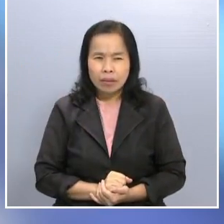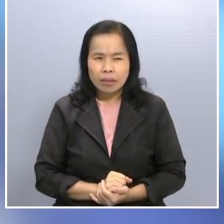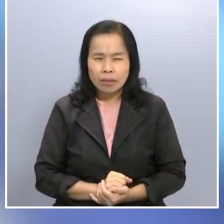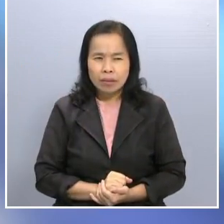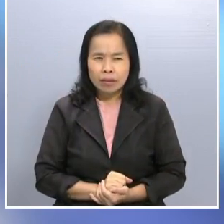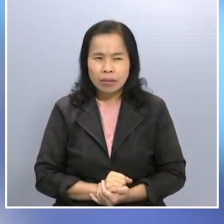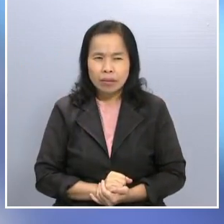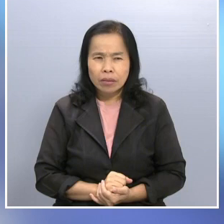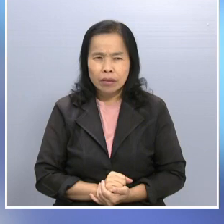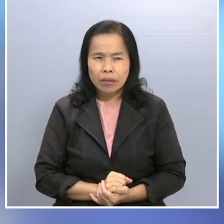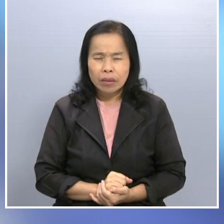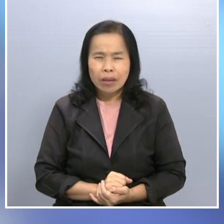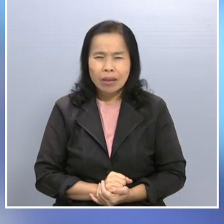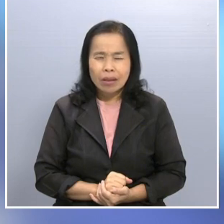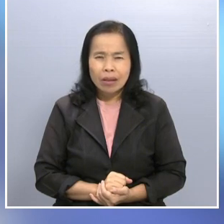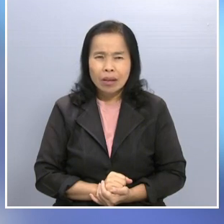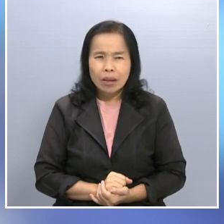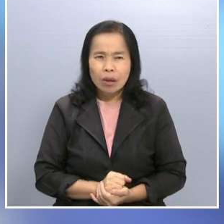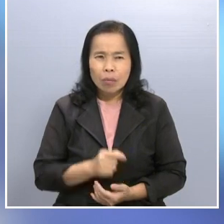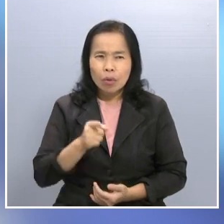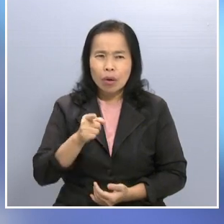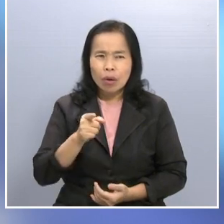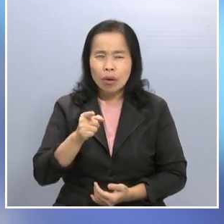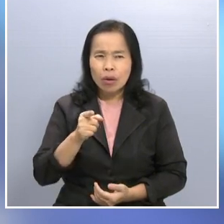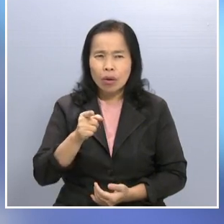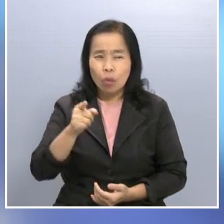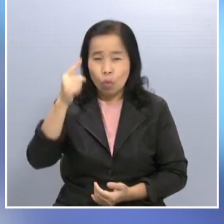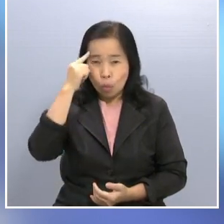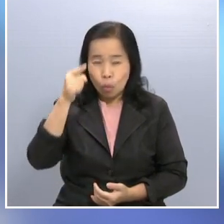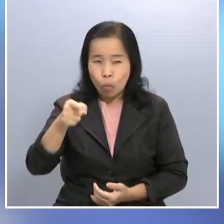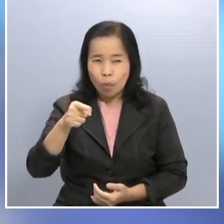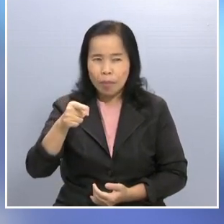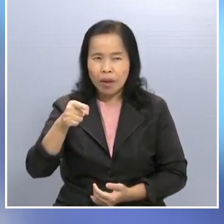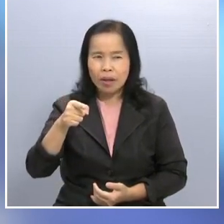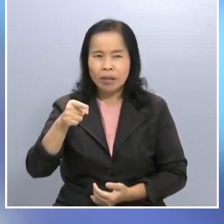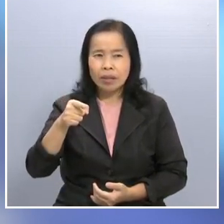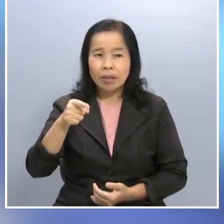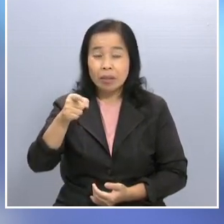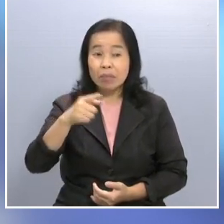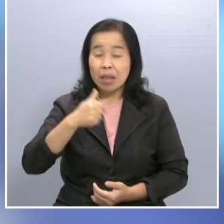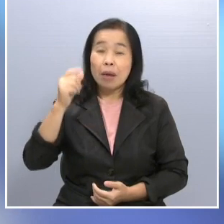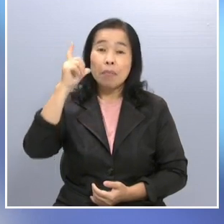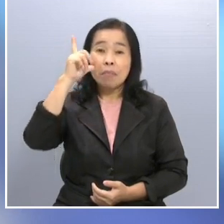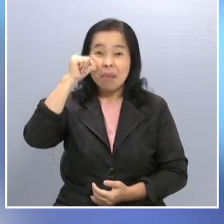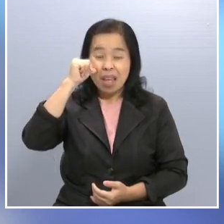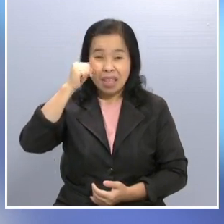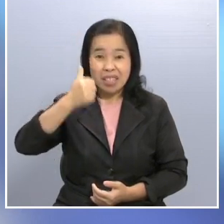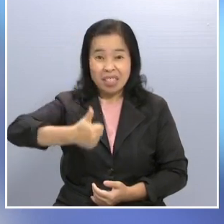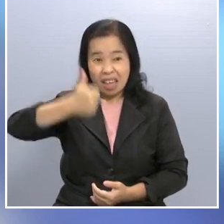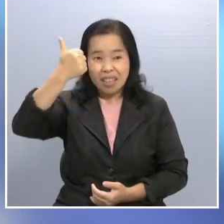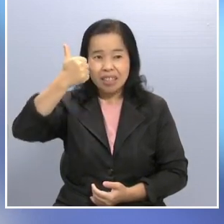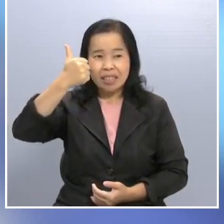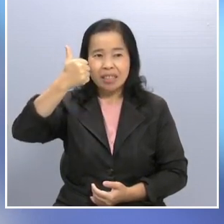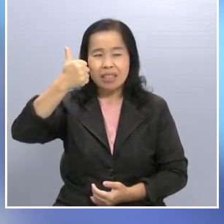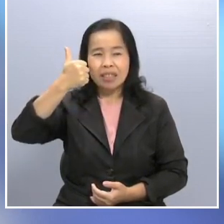ว้กูเล่นกับจริงมึงรู้จักกูน้อยไปหน่อยมึงจะหลอนมึงร้อยใช่ไหม พอมึงใหญ่หมามึงใหญ่ใช่ไหม หมามึงด็อกเตอร์